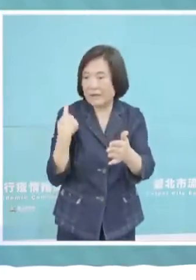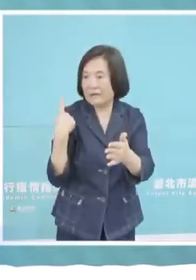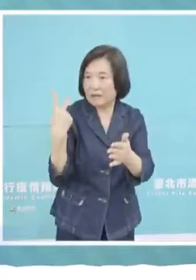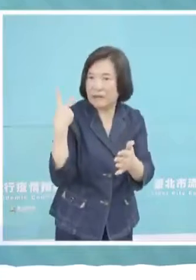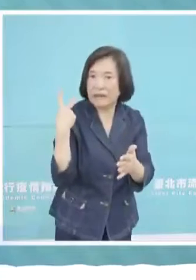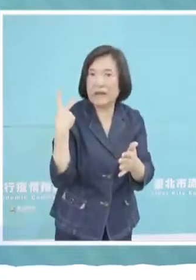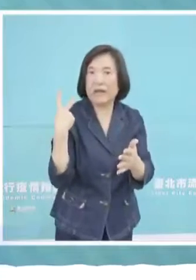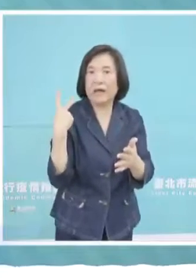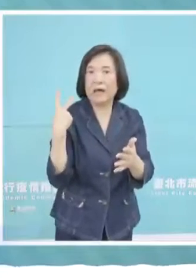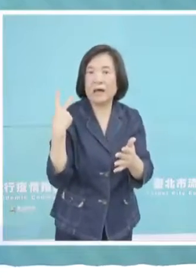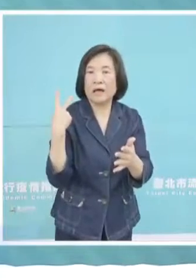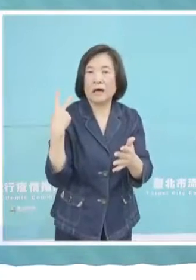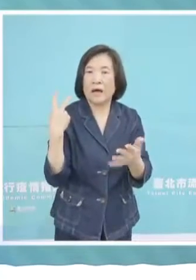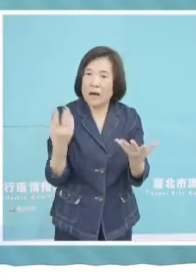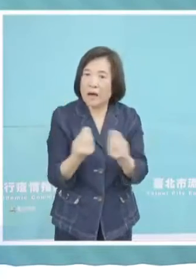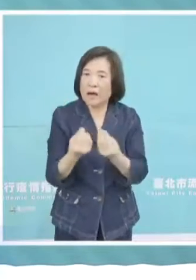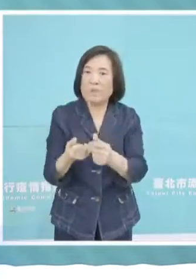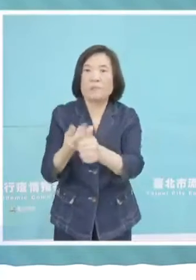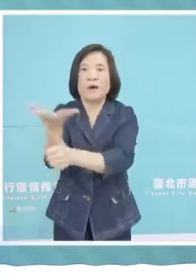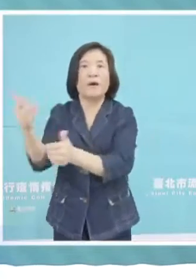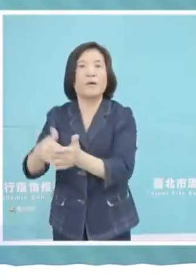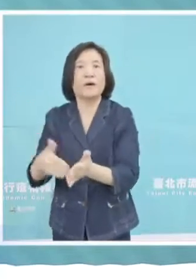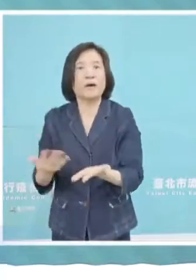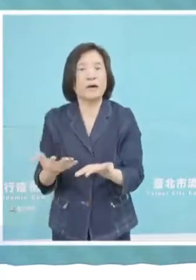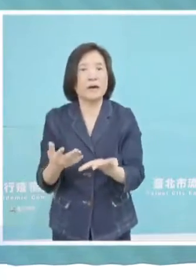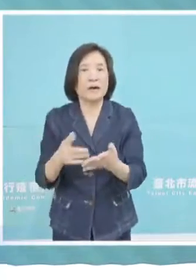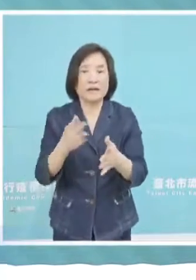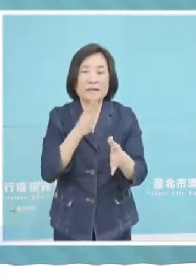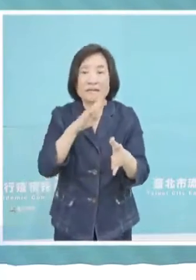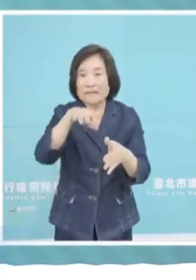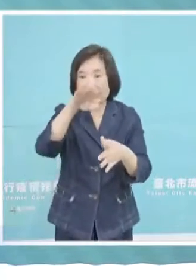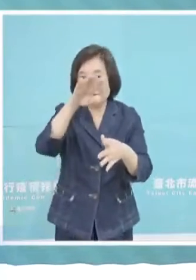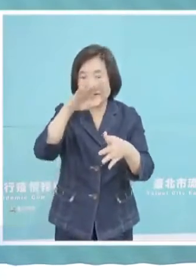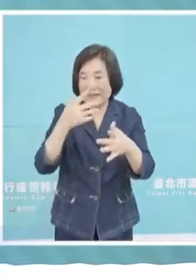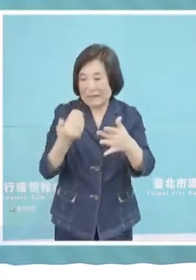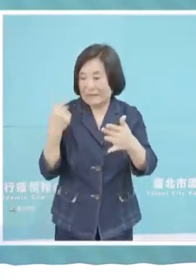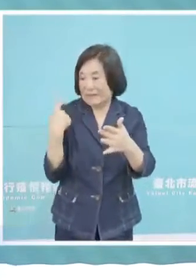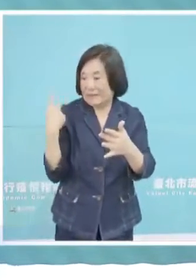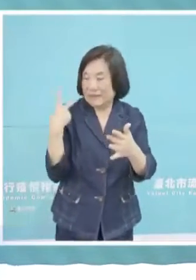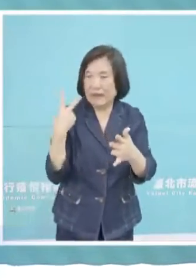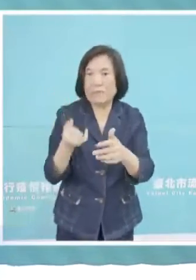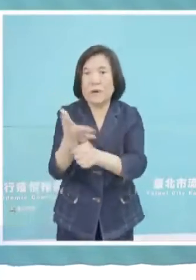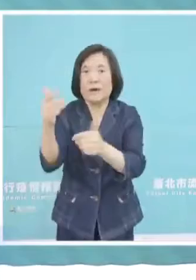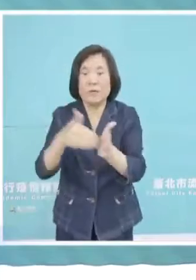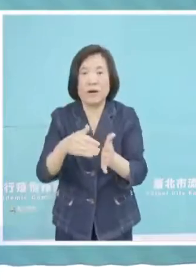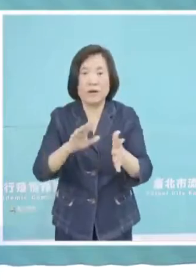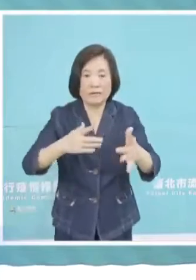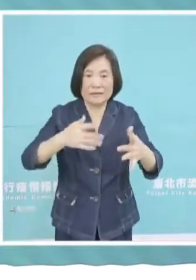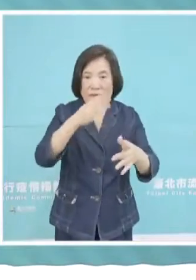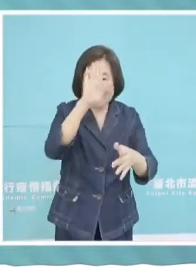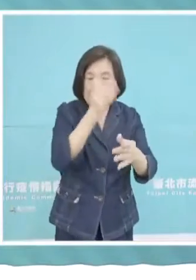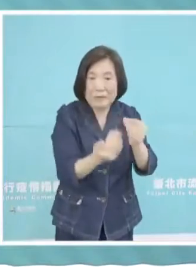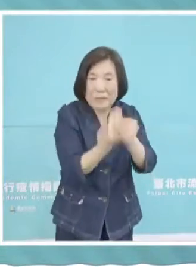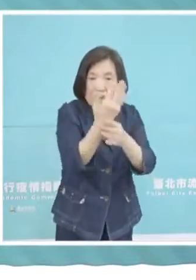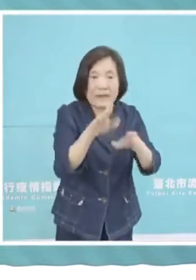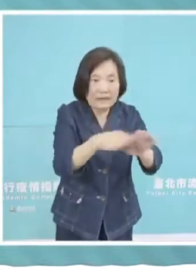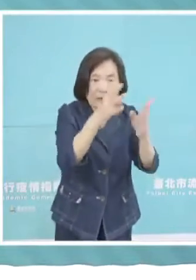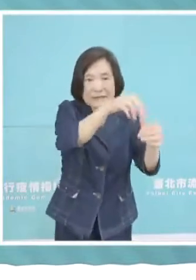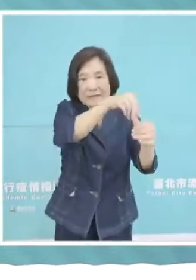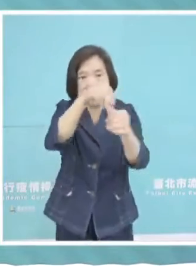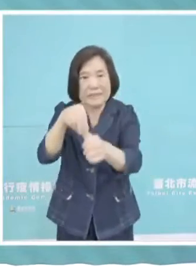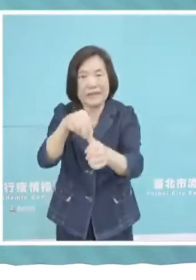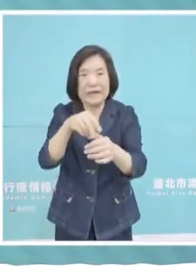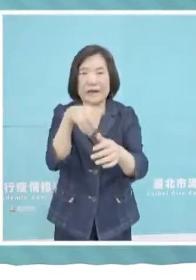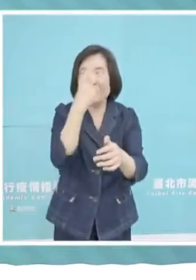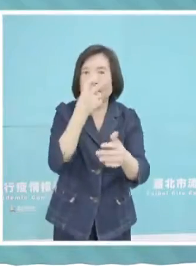堵了，所以就没有办法去对付那个发病前感染的那一批人，到底要怎么处理？ 柯文哲说，